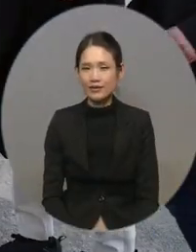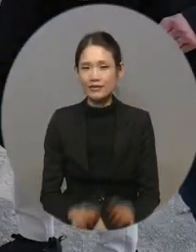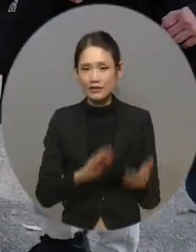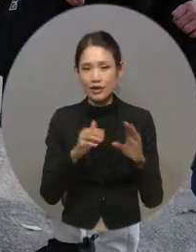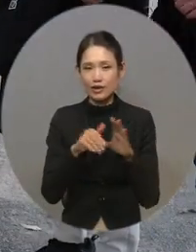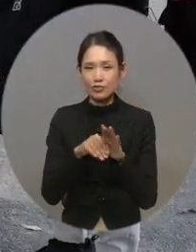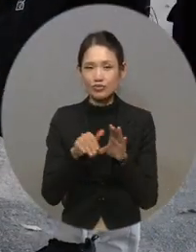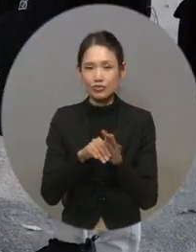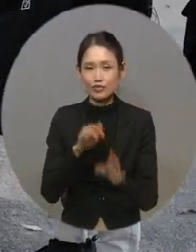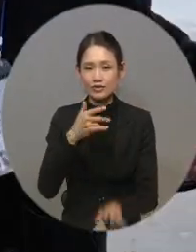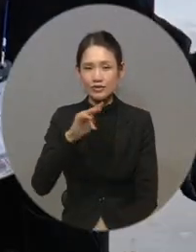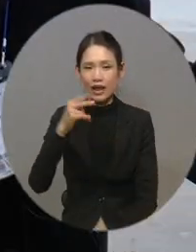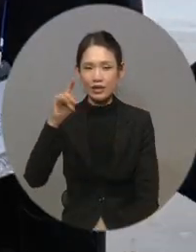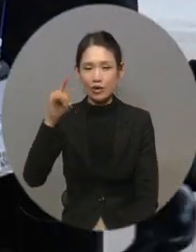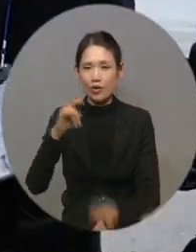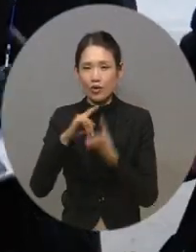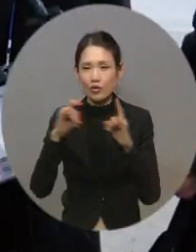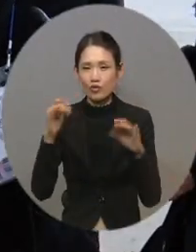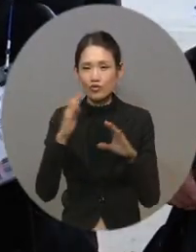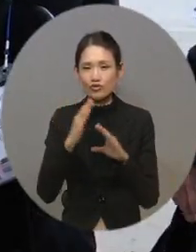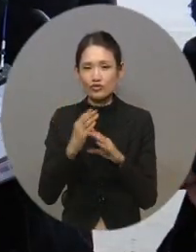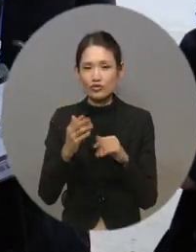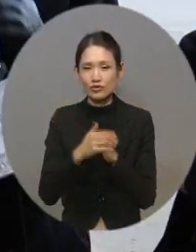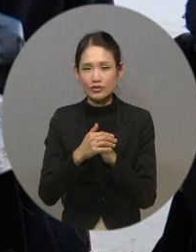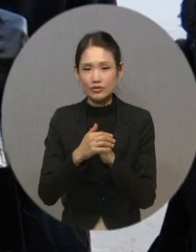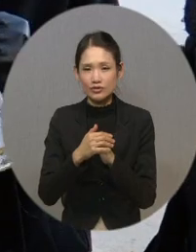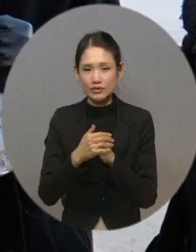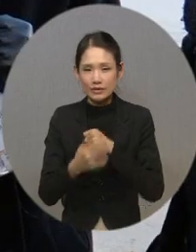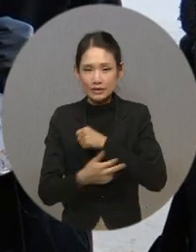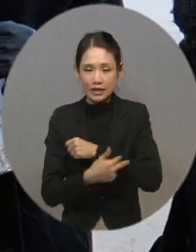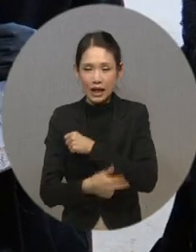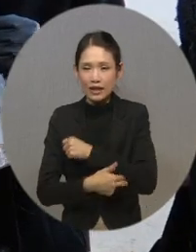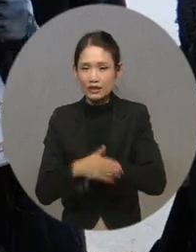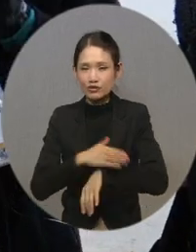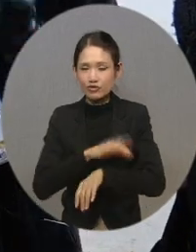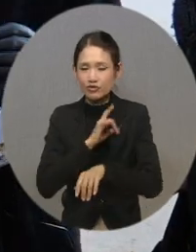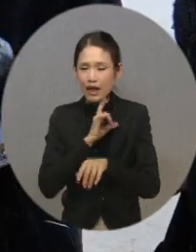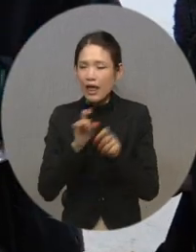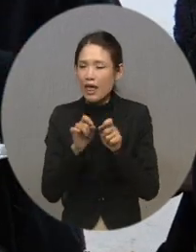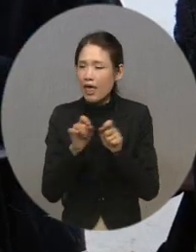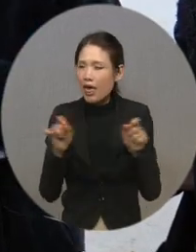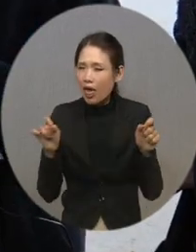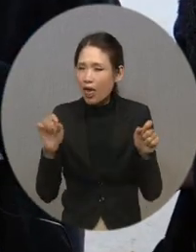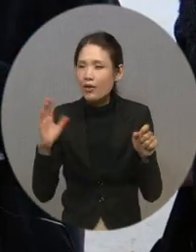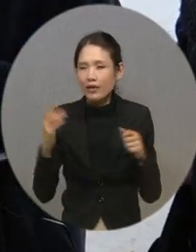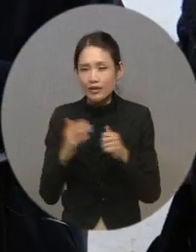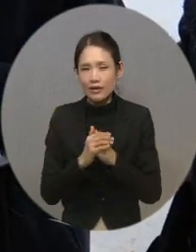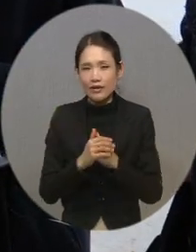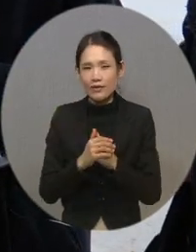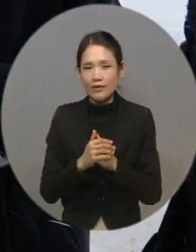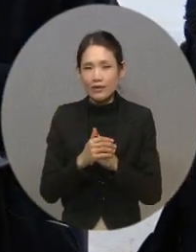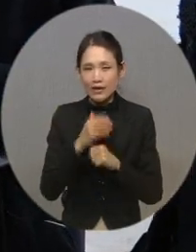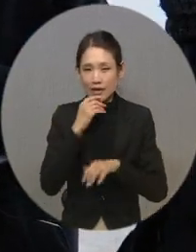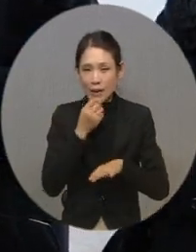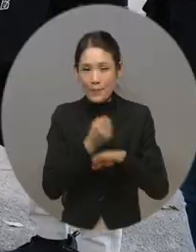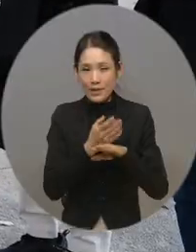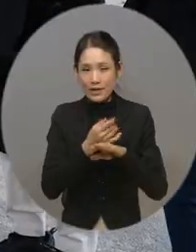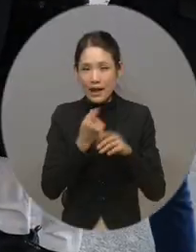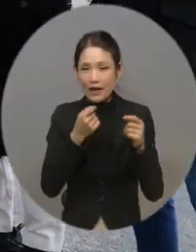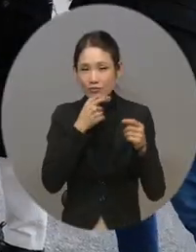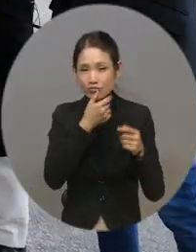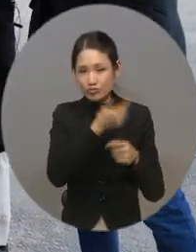세계문화유산 창덕궁 중에는요. 또 궁궐의 다리 중에서 가장 오래된 네. 비단 같은 물이 흐르는 금천교가 있거든요.